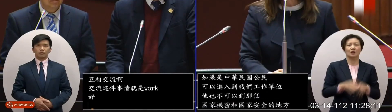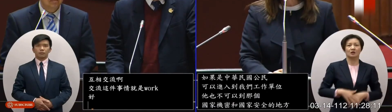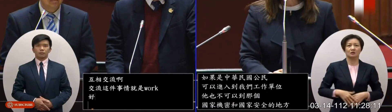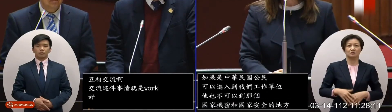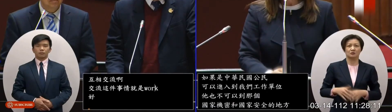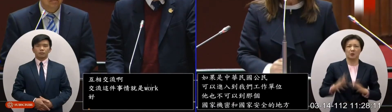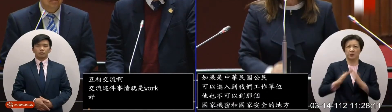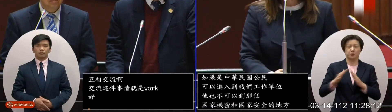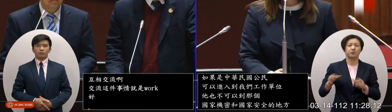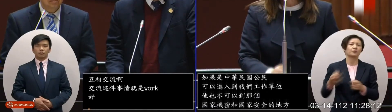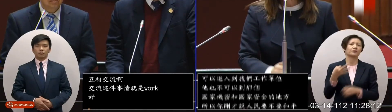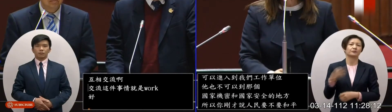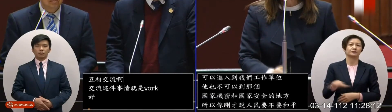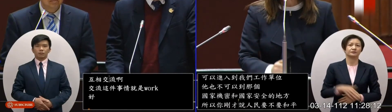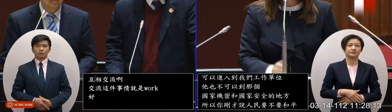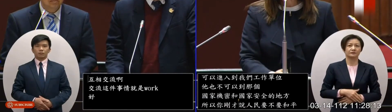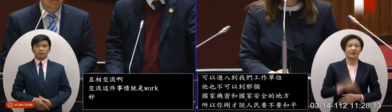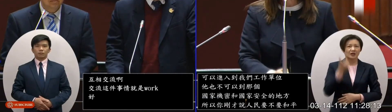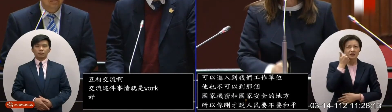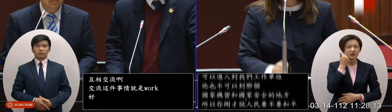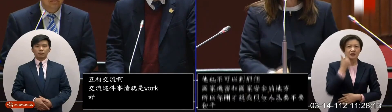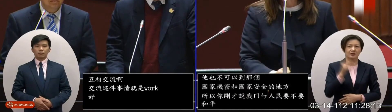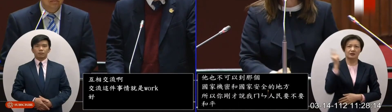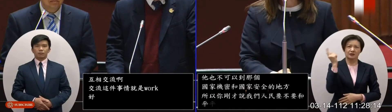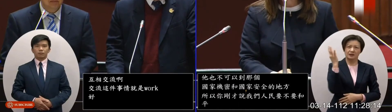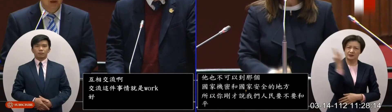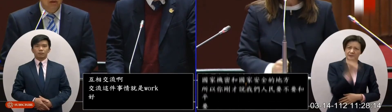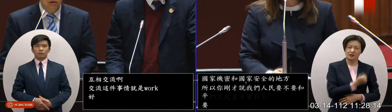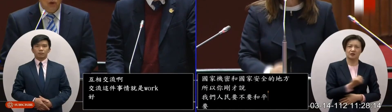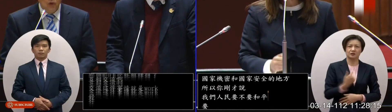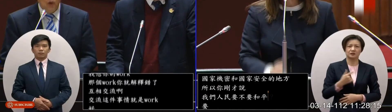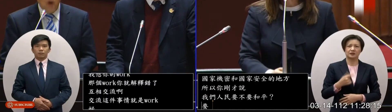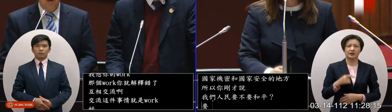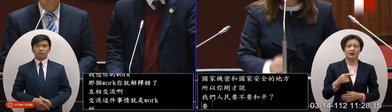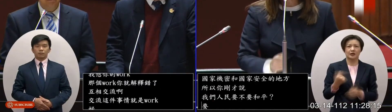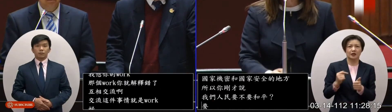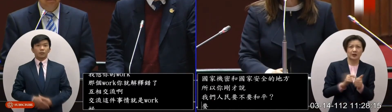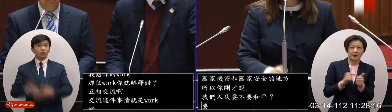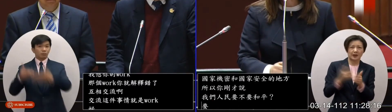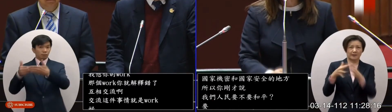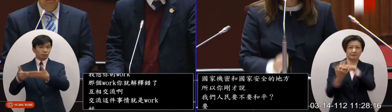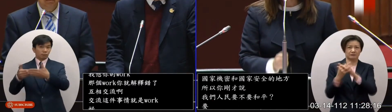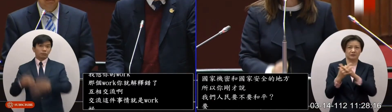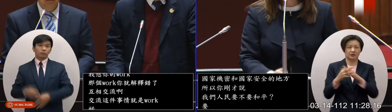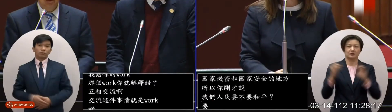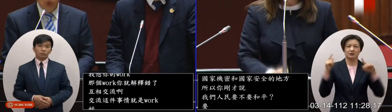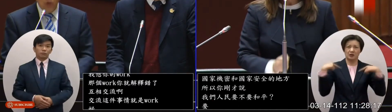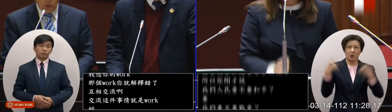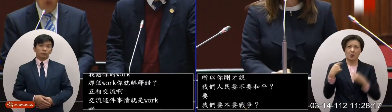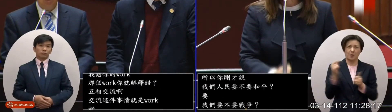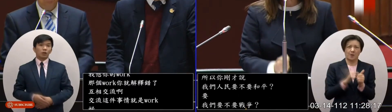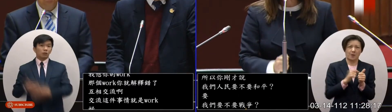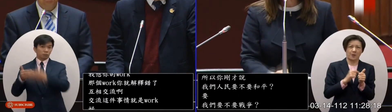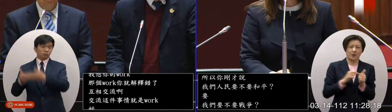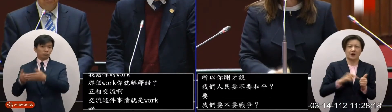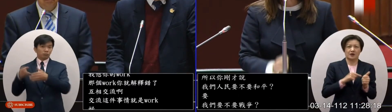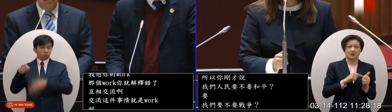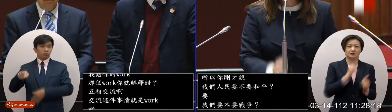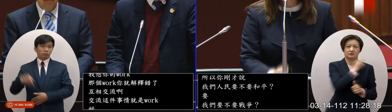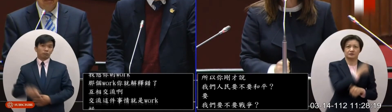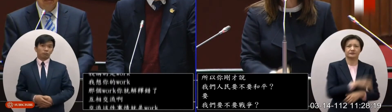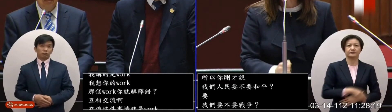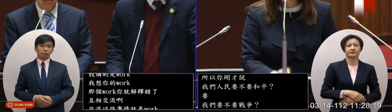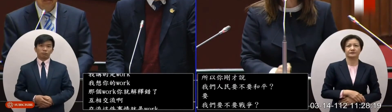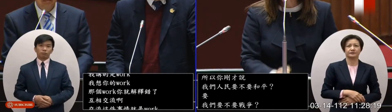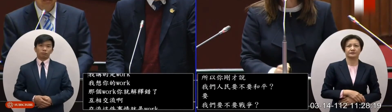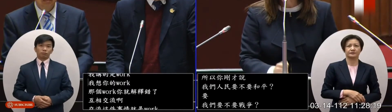要战争，是谁一而再、再而三的挑衅？美国不断地告诉我们挑衅， 中国，